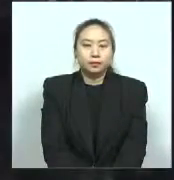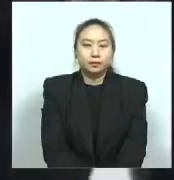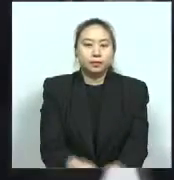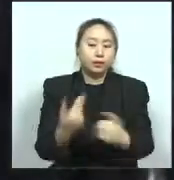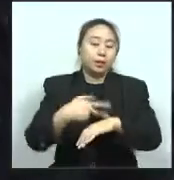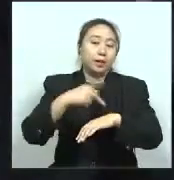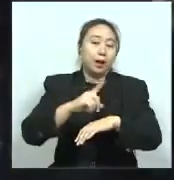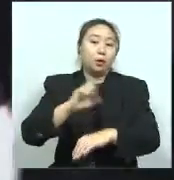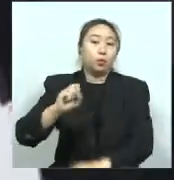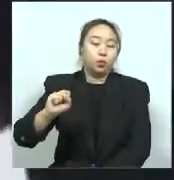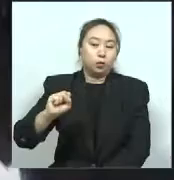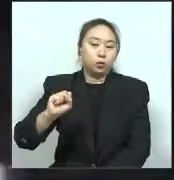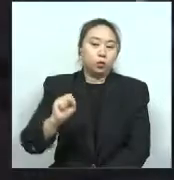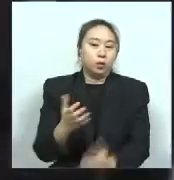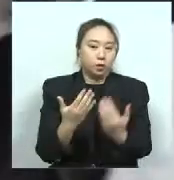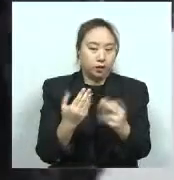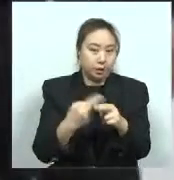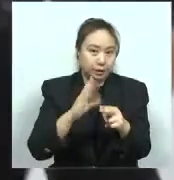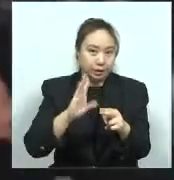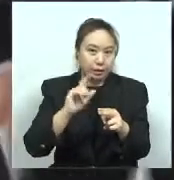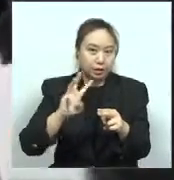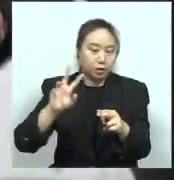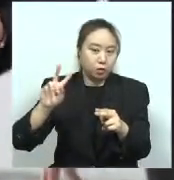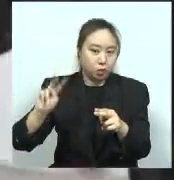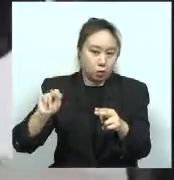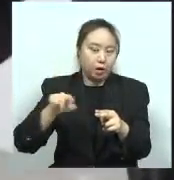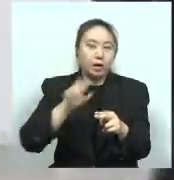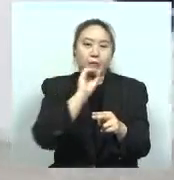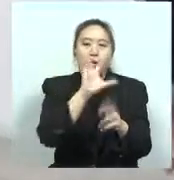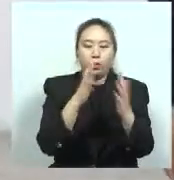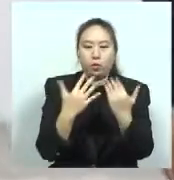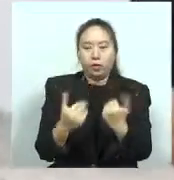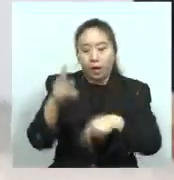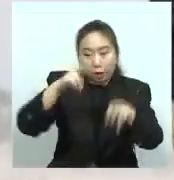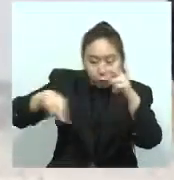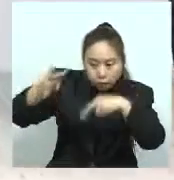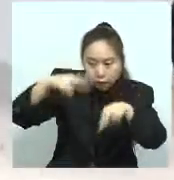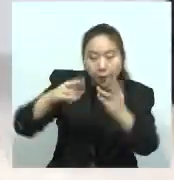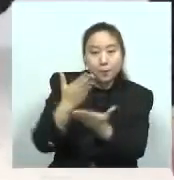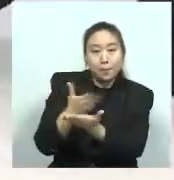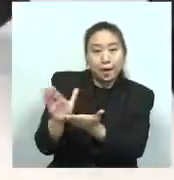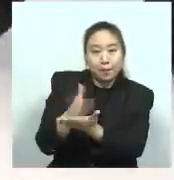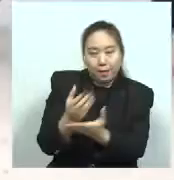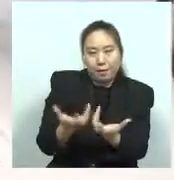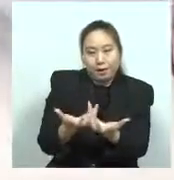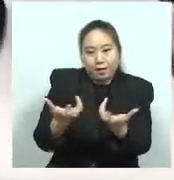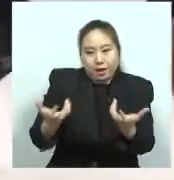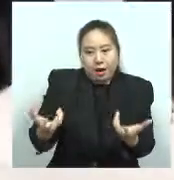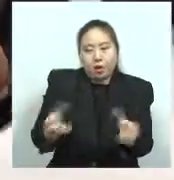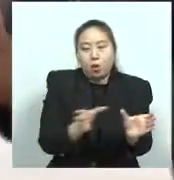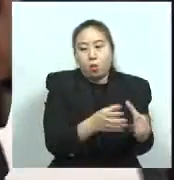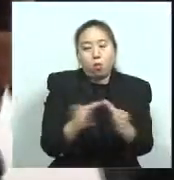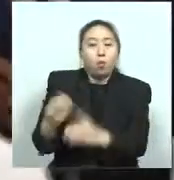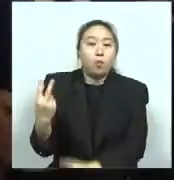ประธานสภาผู้แทนราษฎรนะคะคุณชวนหลีกภัยได้กล่าวด้วยนะคะว่าการตรวจสอบนั้นแบ่งออกเป็น2 ชุดชุดแรกเนี่